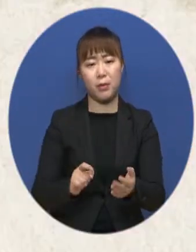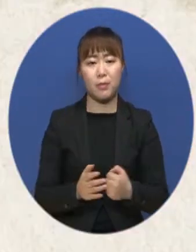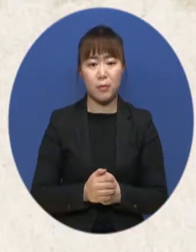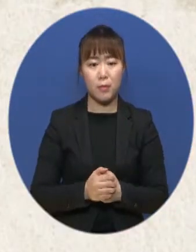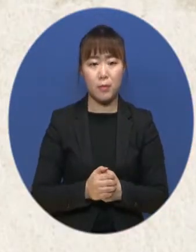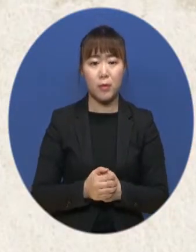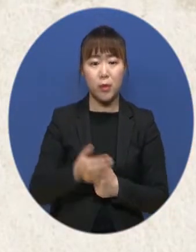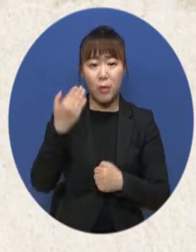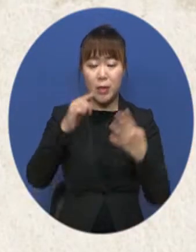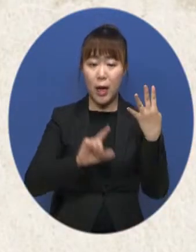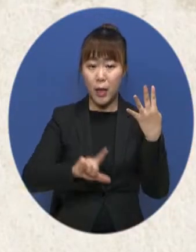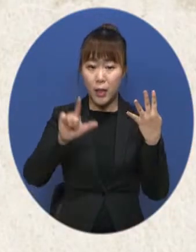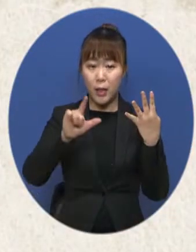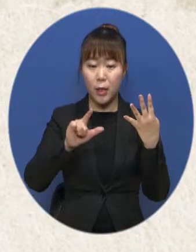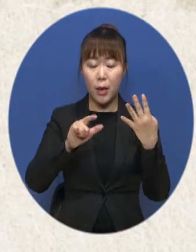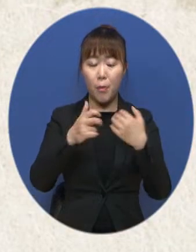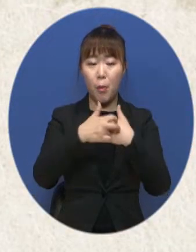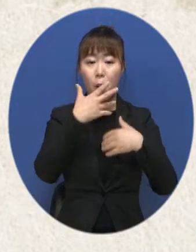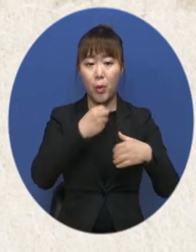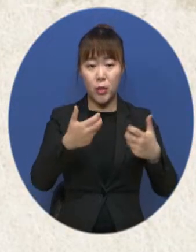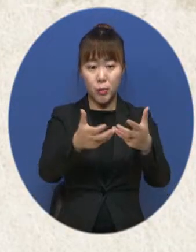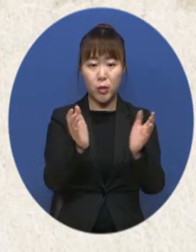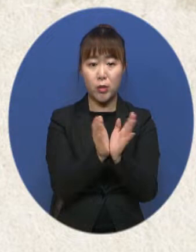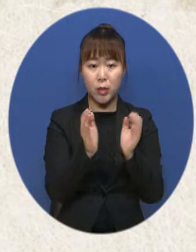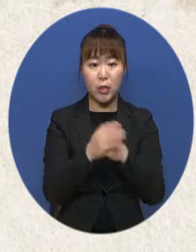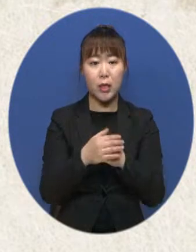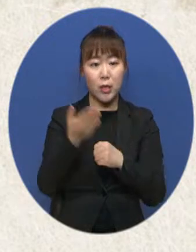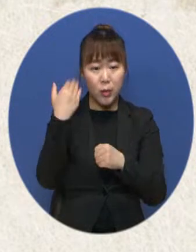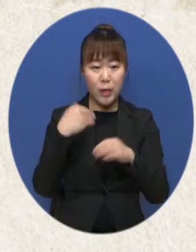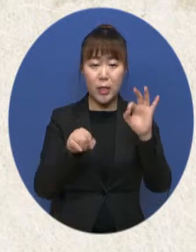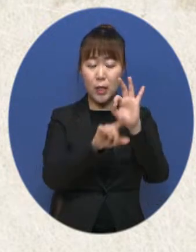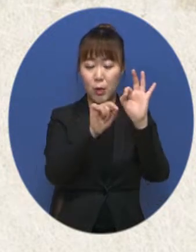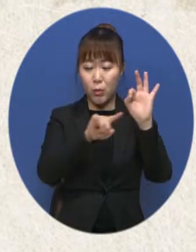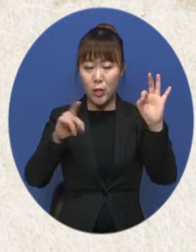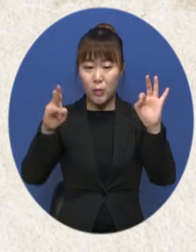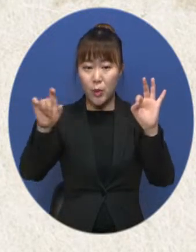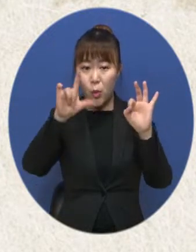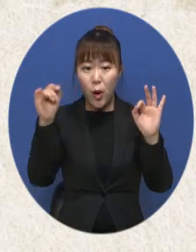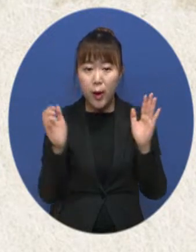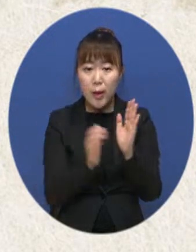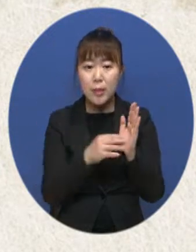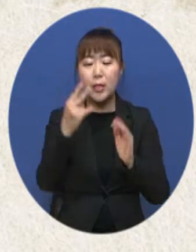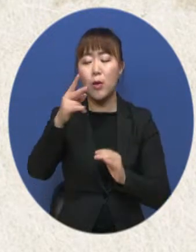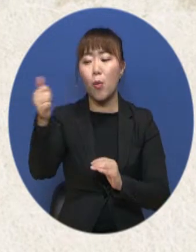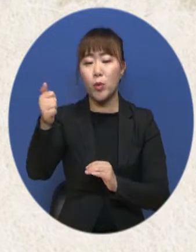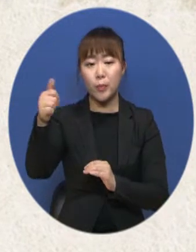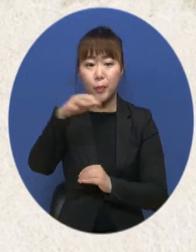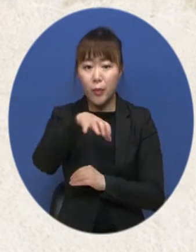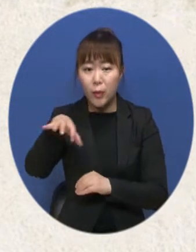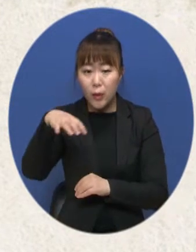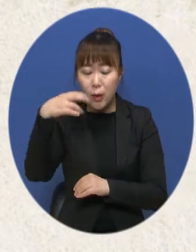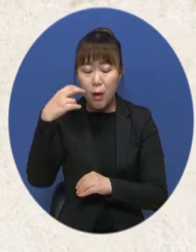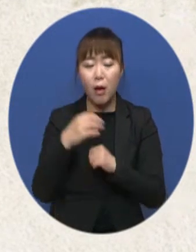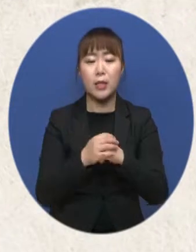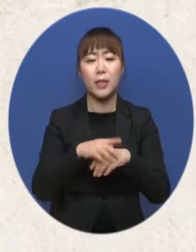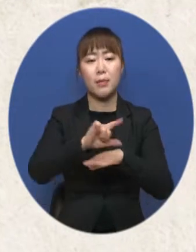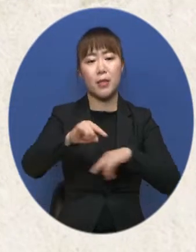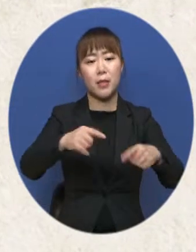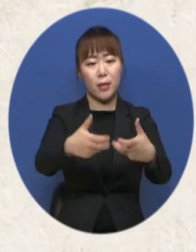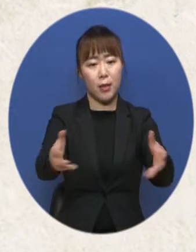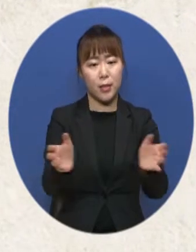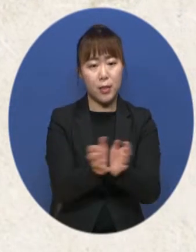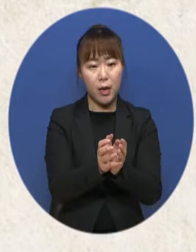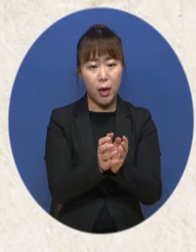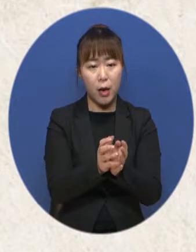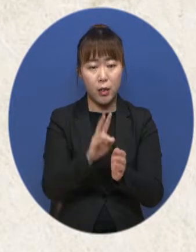지난 4일 보건복지부는 지난해 10월부터 12월까지 어린이집 2,050곳에 대해 지방자치단체가 교차